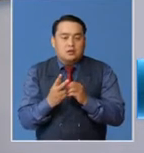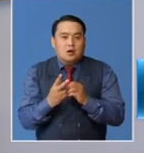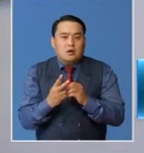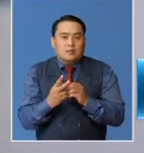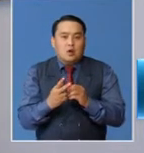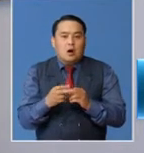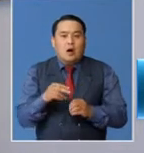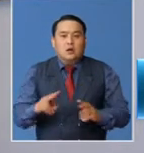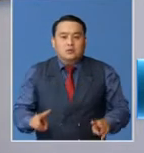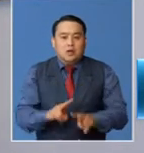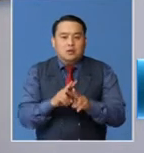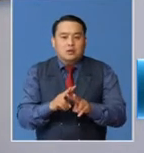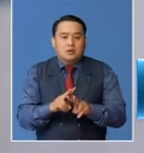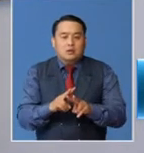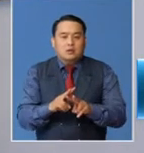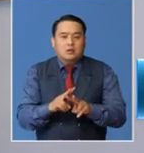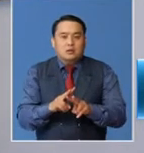про Астану, об Астане,